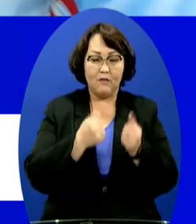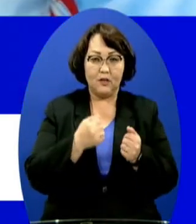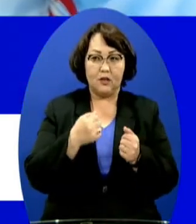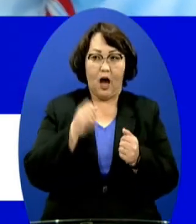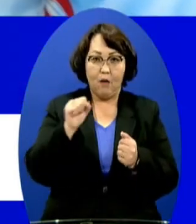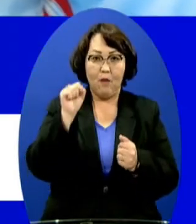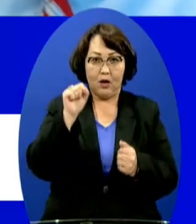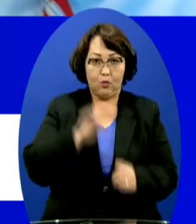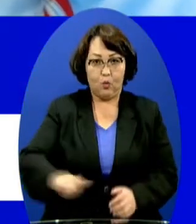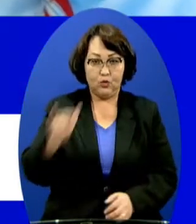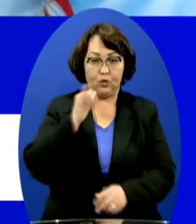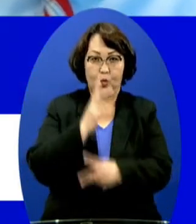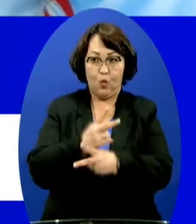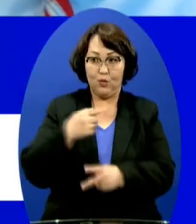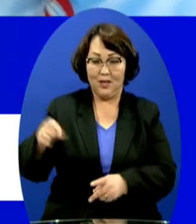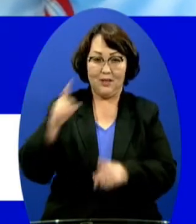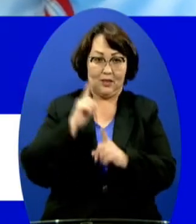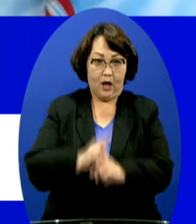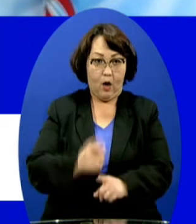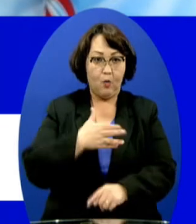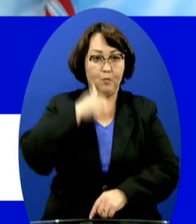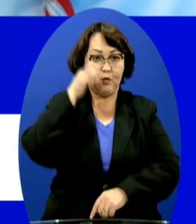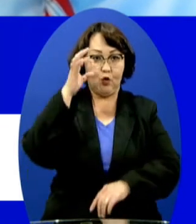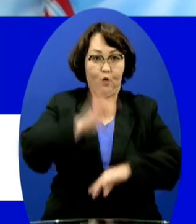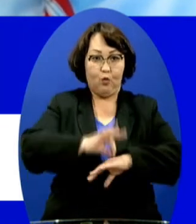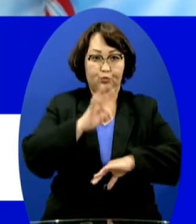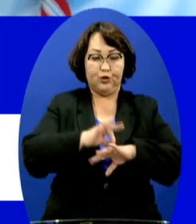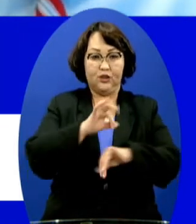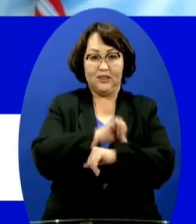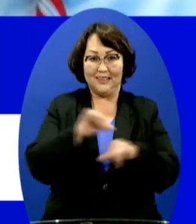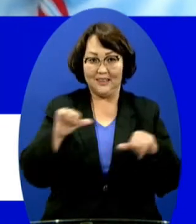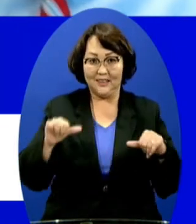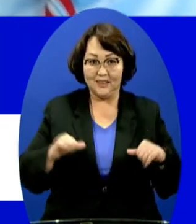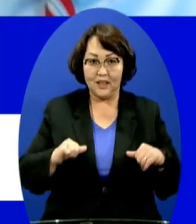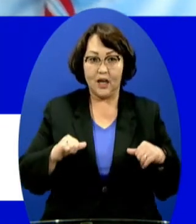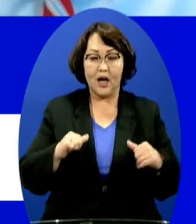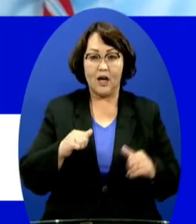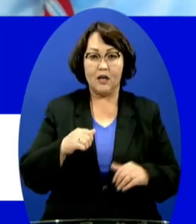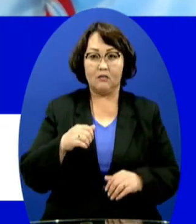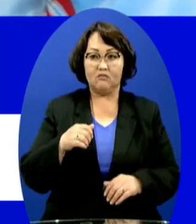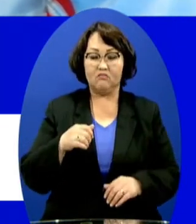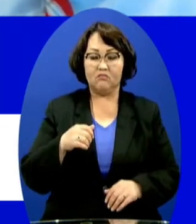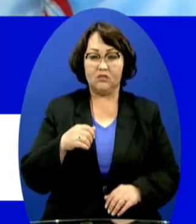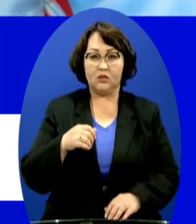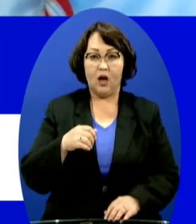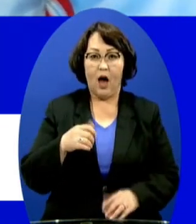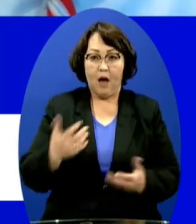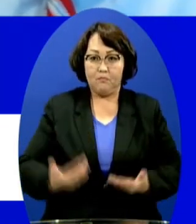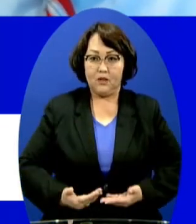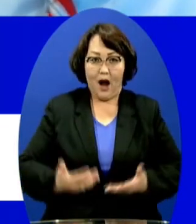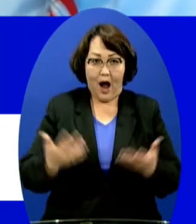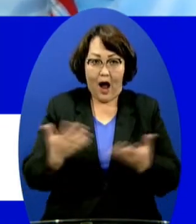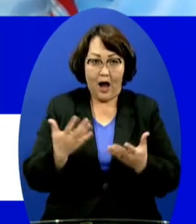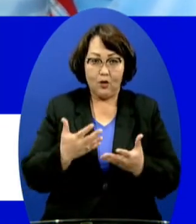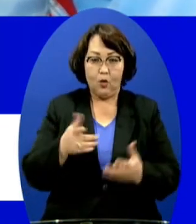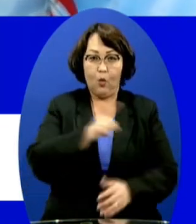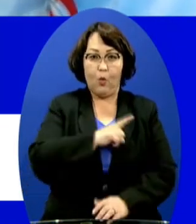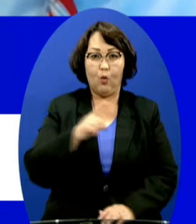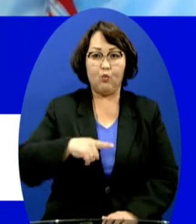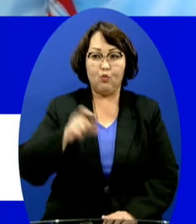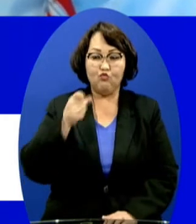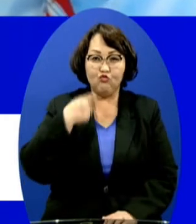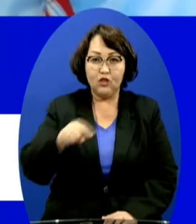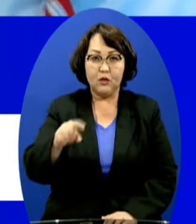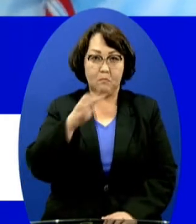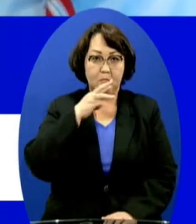бол одоо өвдсөн иргэн өөрийнхөө оршин суугаа статус хэрэгжлийн тухай мэдээлэл хувийн